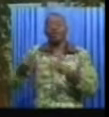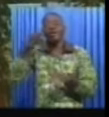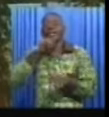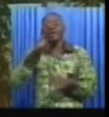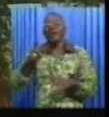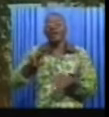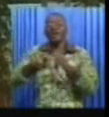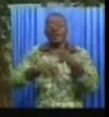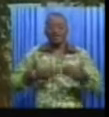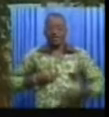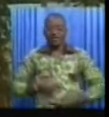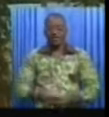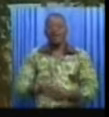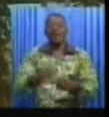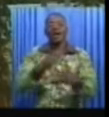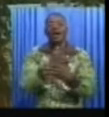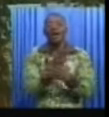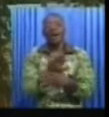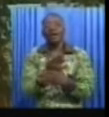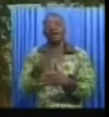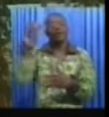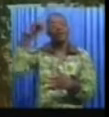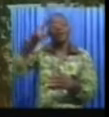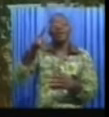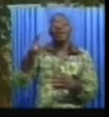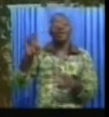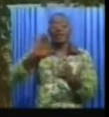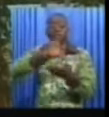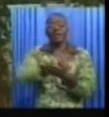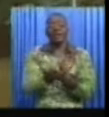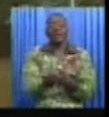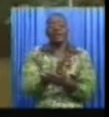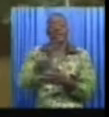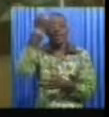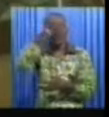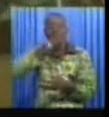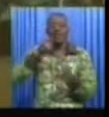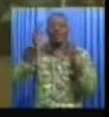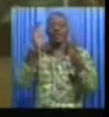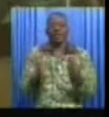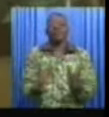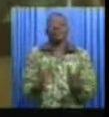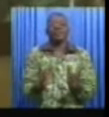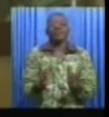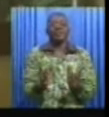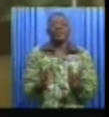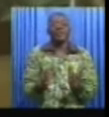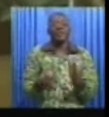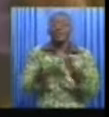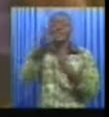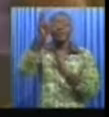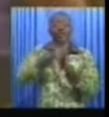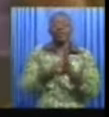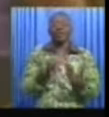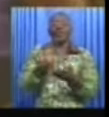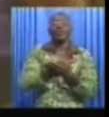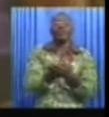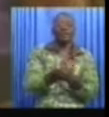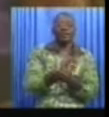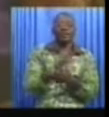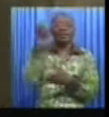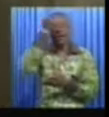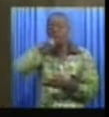d'une coproduction entre le Maroc et les cinématographies africaines. Le développement du cinéma africain